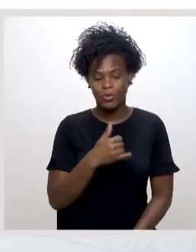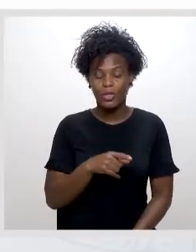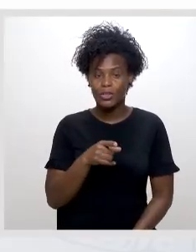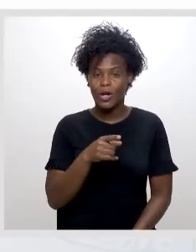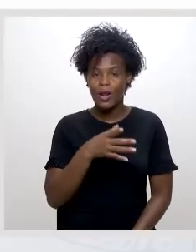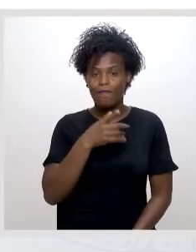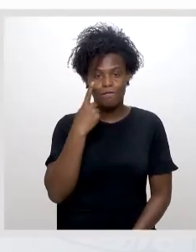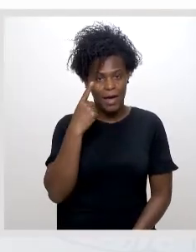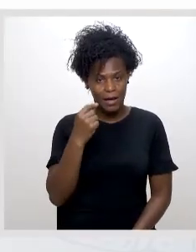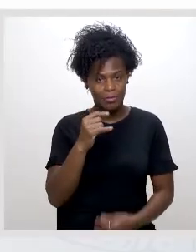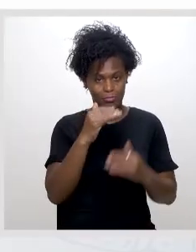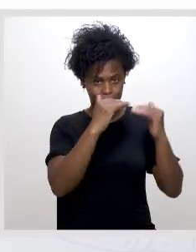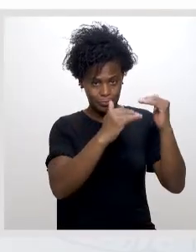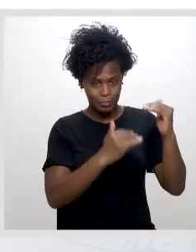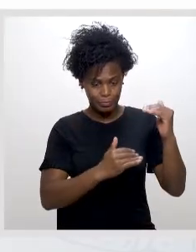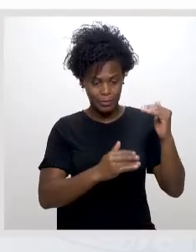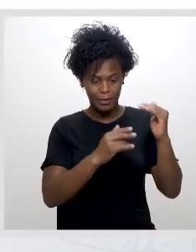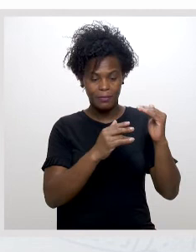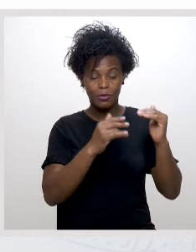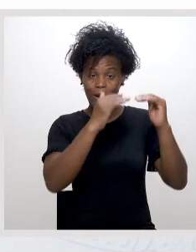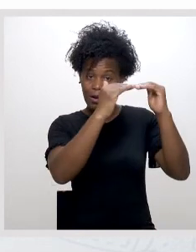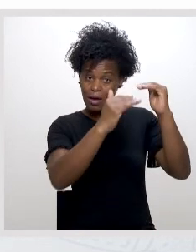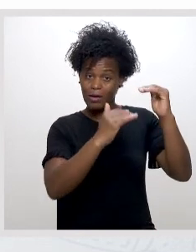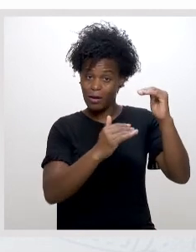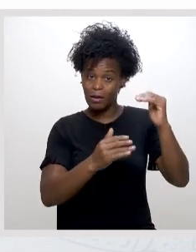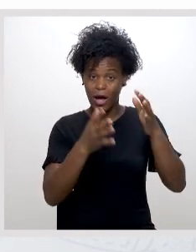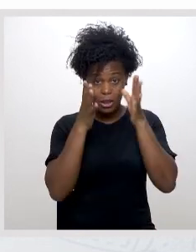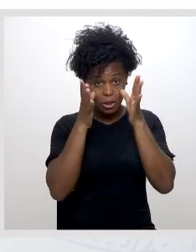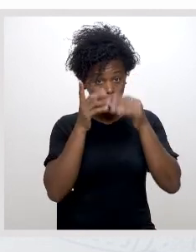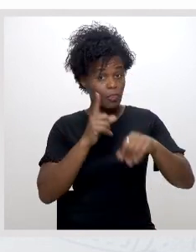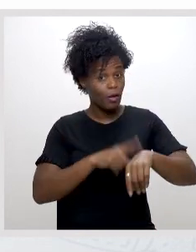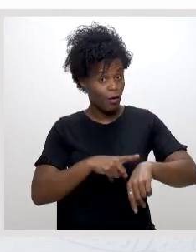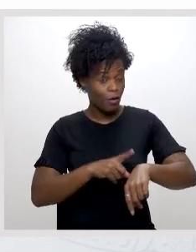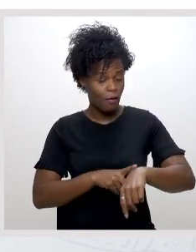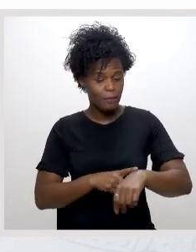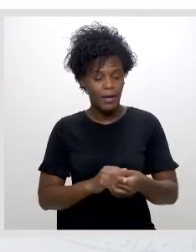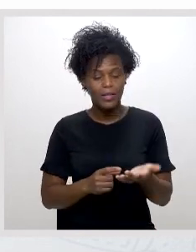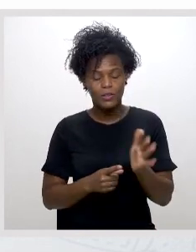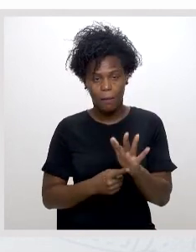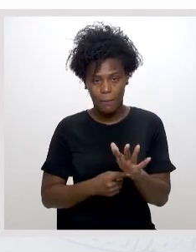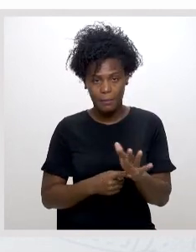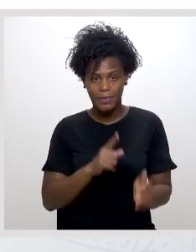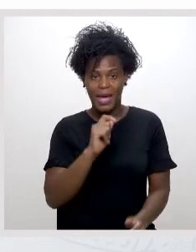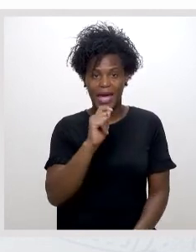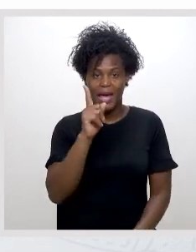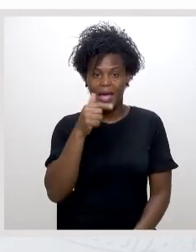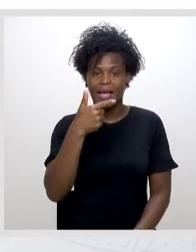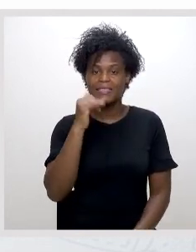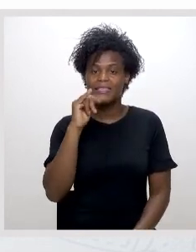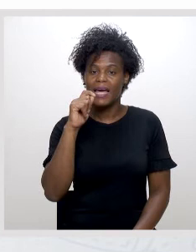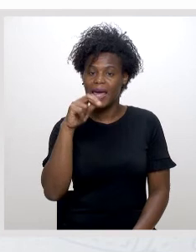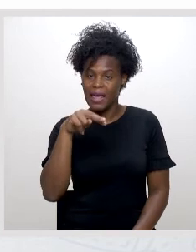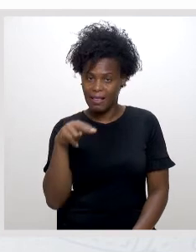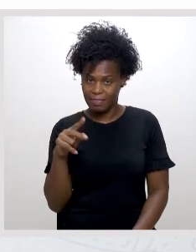verbes suivants. Attention aux indications de temps. Exemple, Étienne, c'est le sujet, n'est-ce